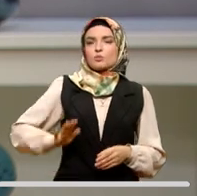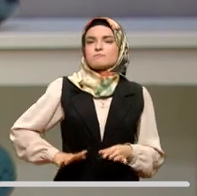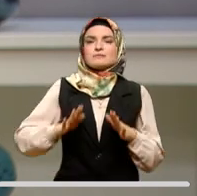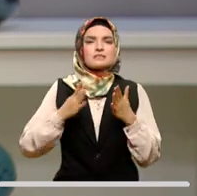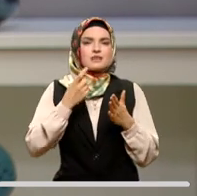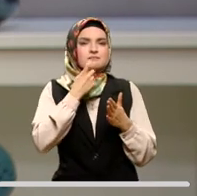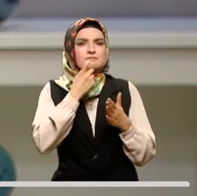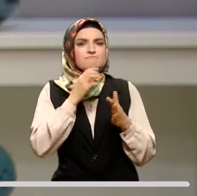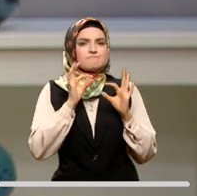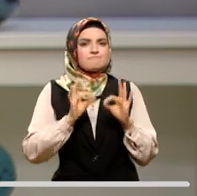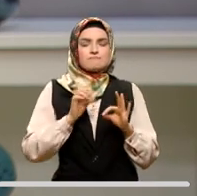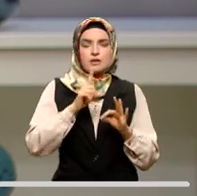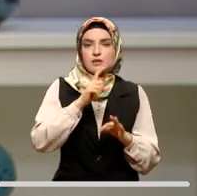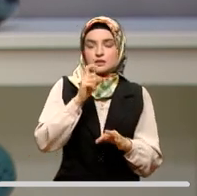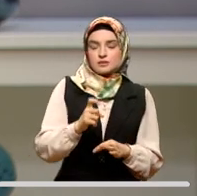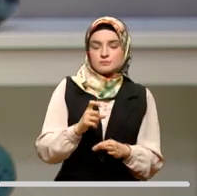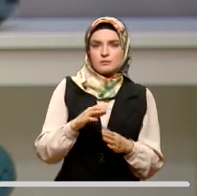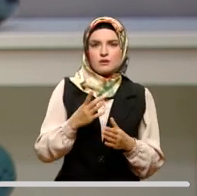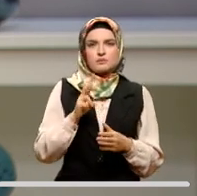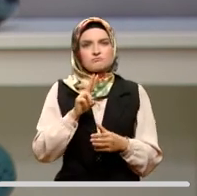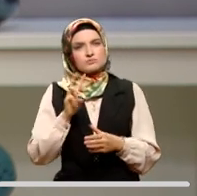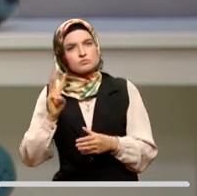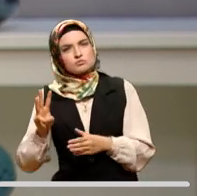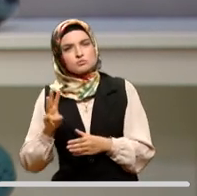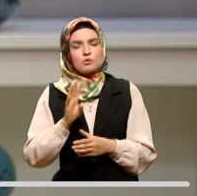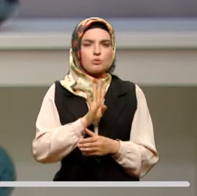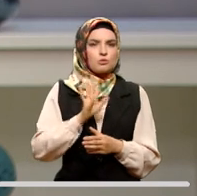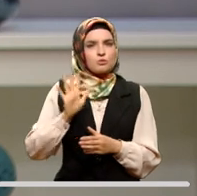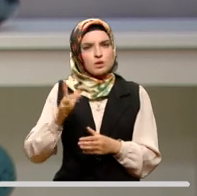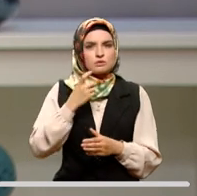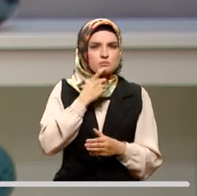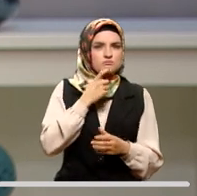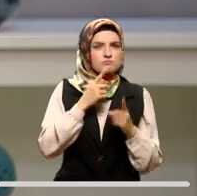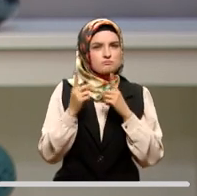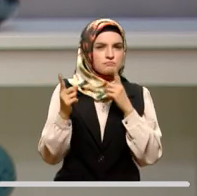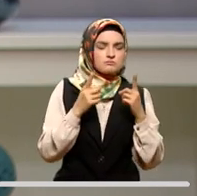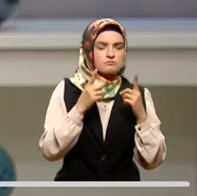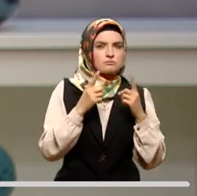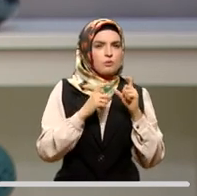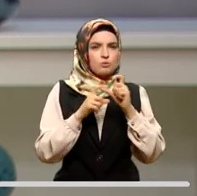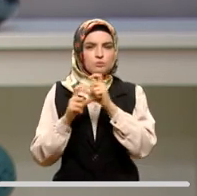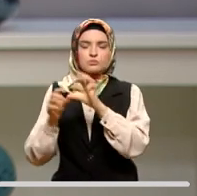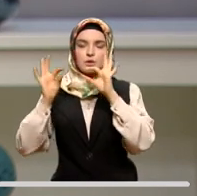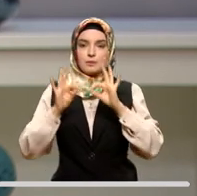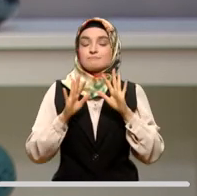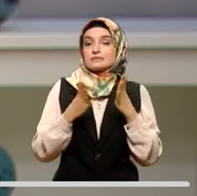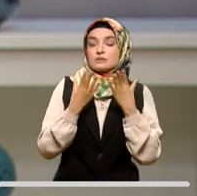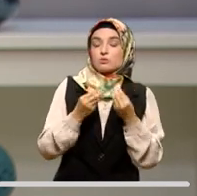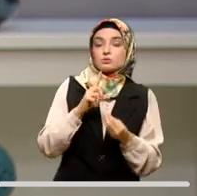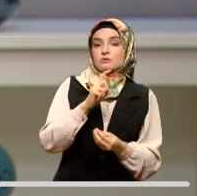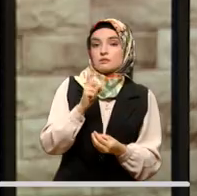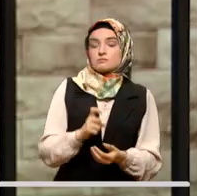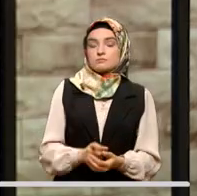yaşlarındayken, örneğin 2-3 yaşında ya da böyle 4-5 yaşına geldiğinde zaten onlar sorgulamaya da başlıyorlar, belli sorular sormaya. Nasıl olmalı bu eğitim